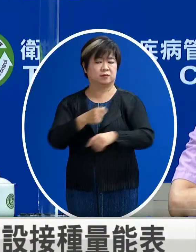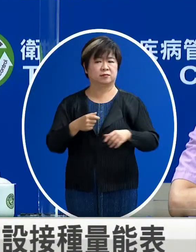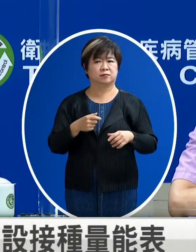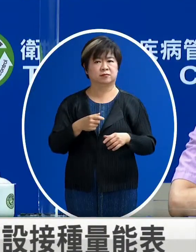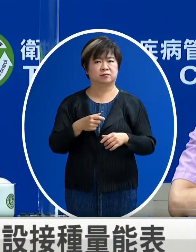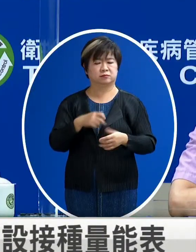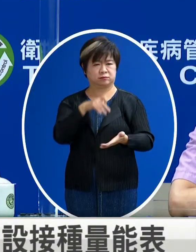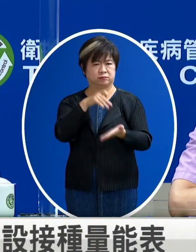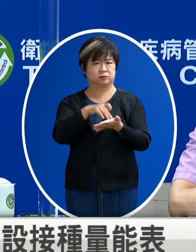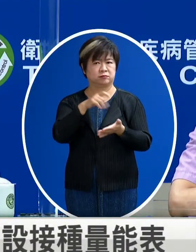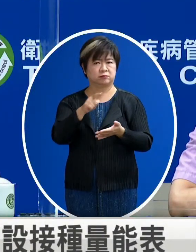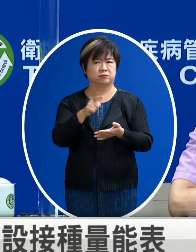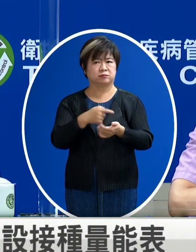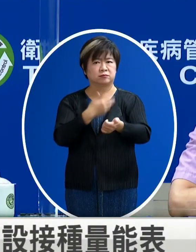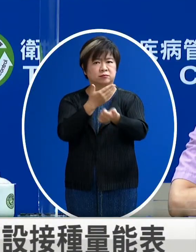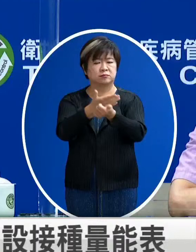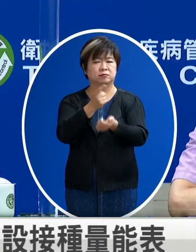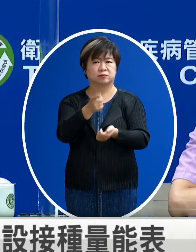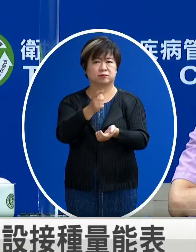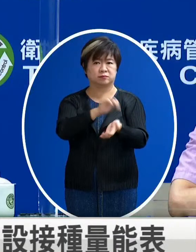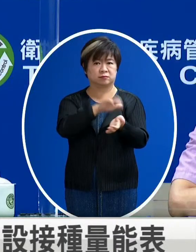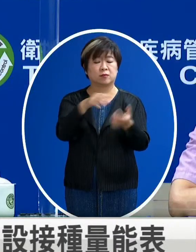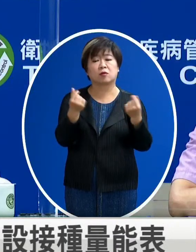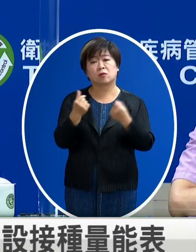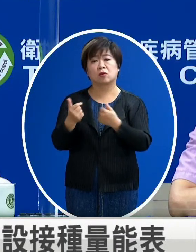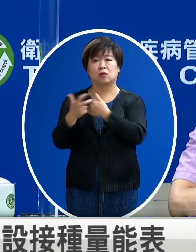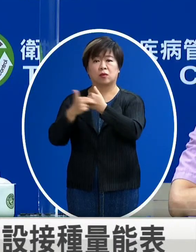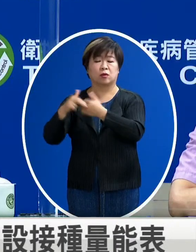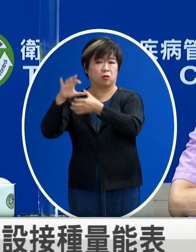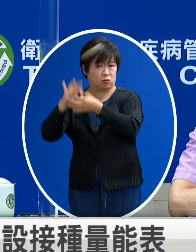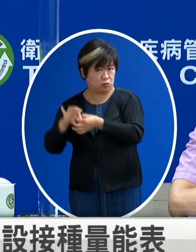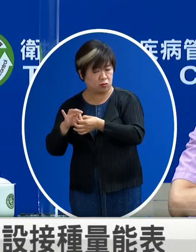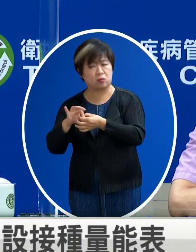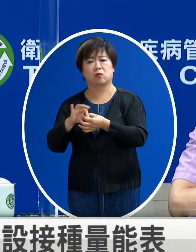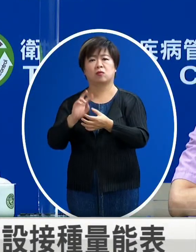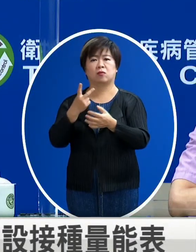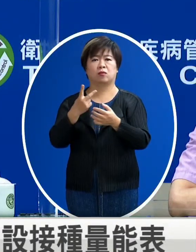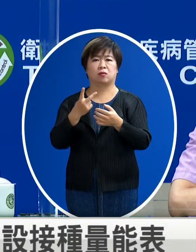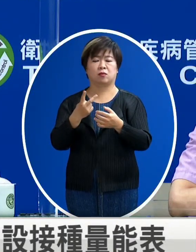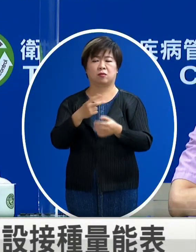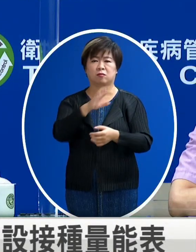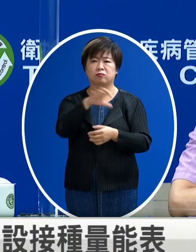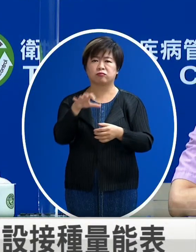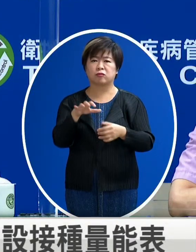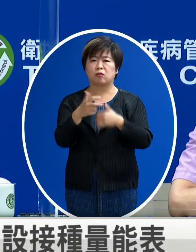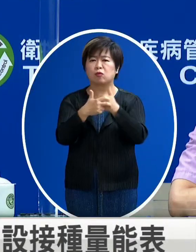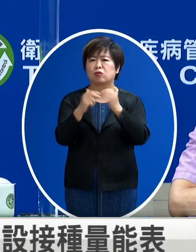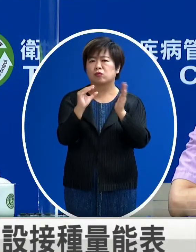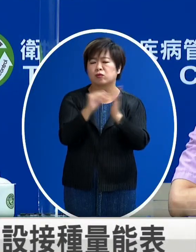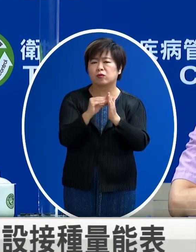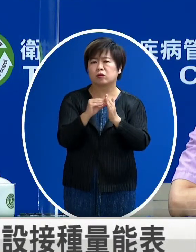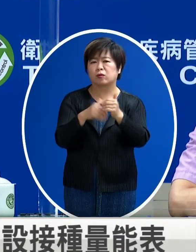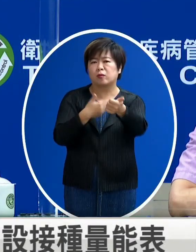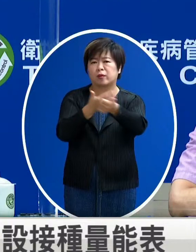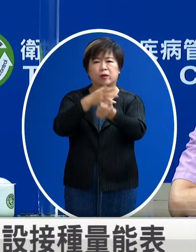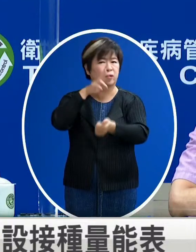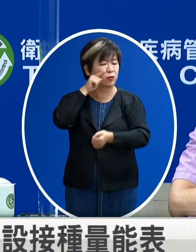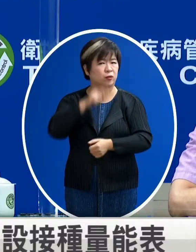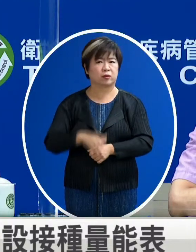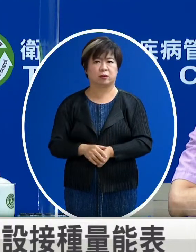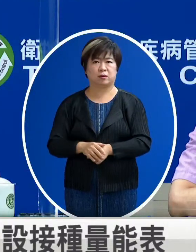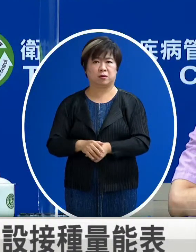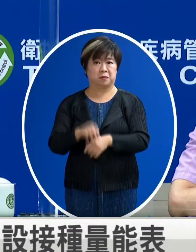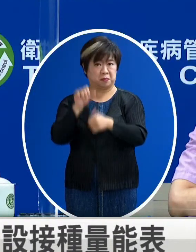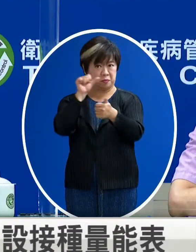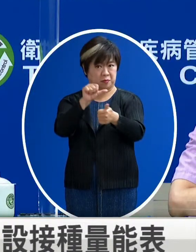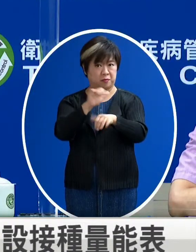众啊，然后以及核发的单位，比如说卫生所，那或是地方的卫生局，那这样的话会不会有一些